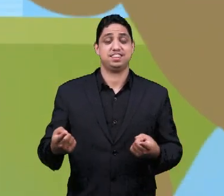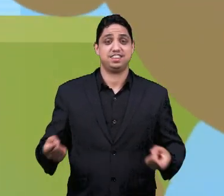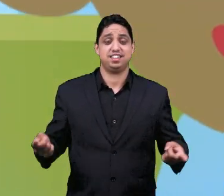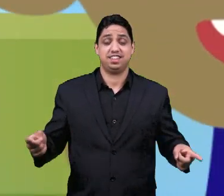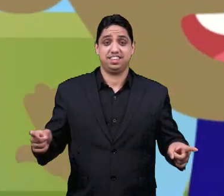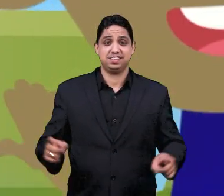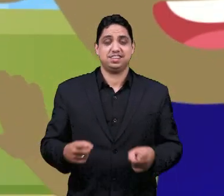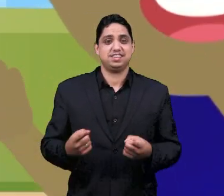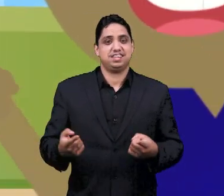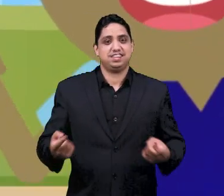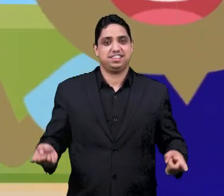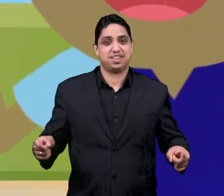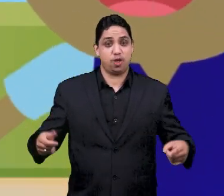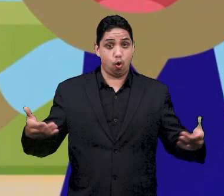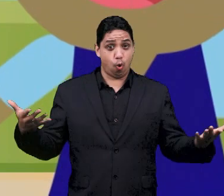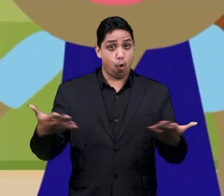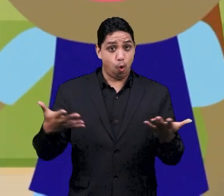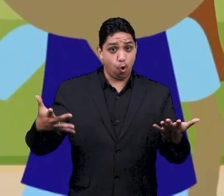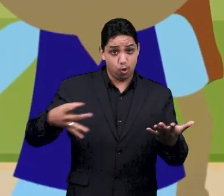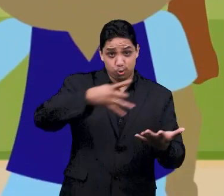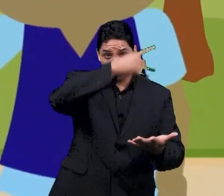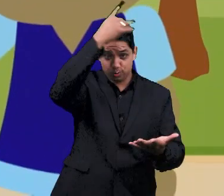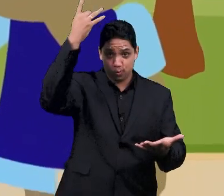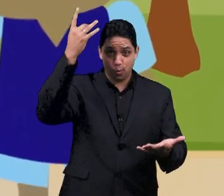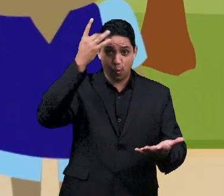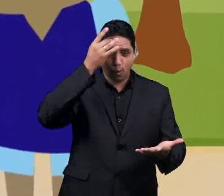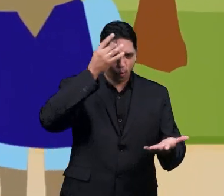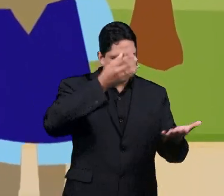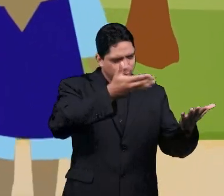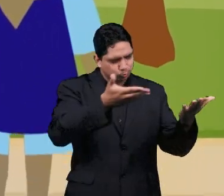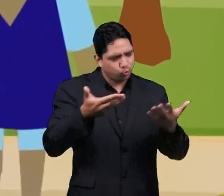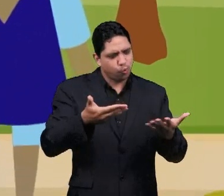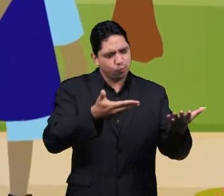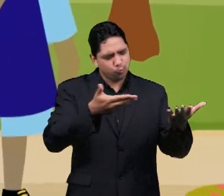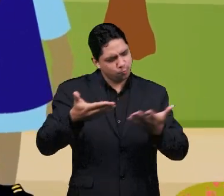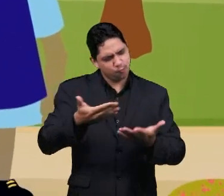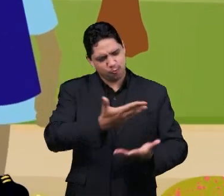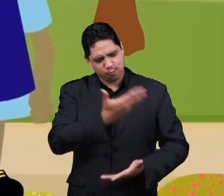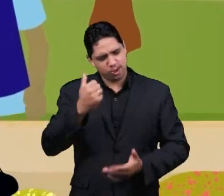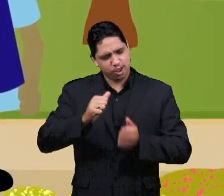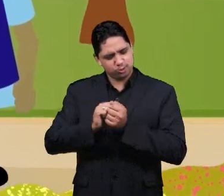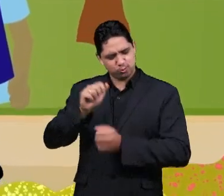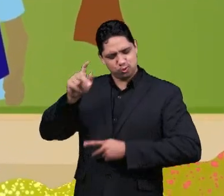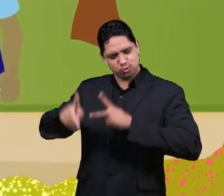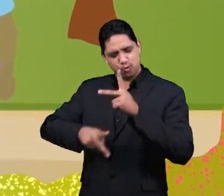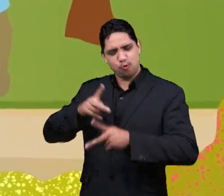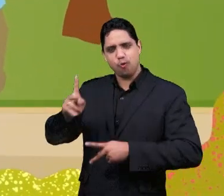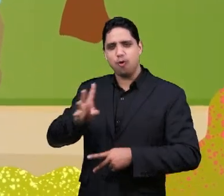Vem para o meio,